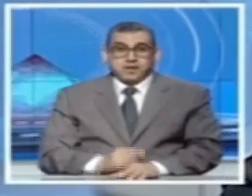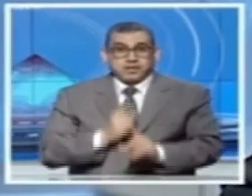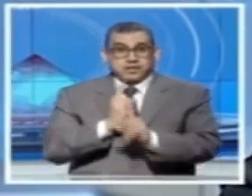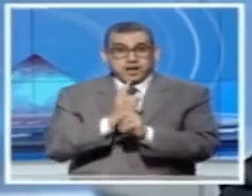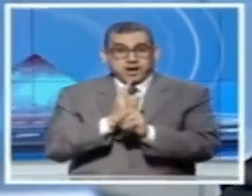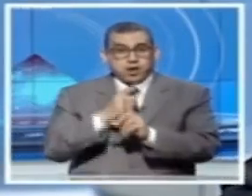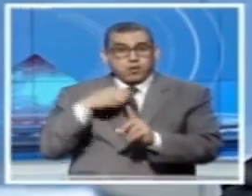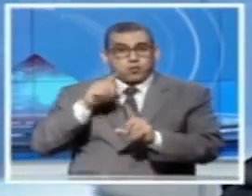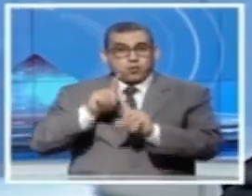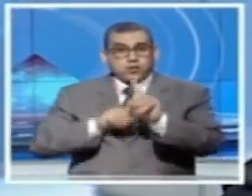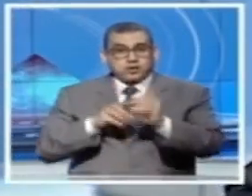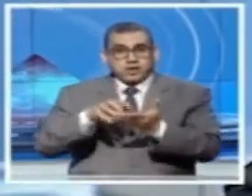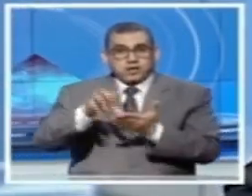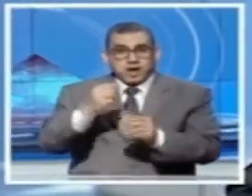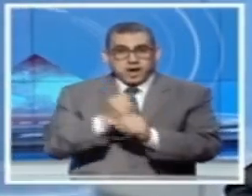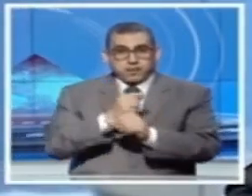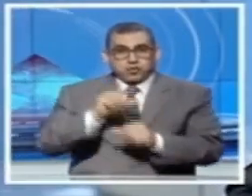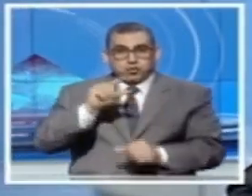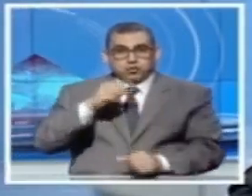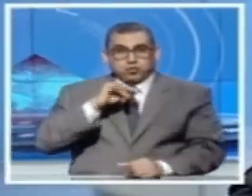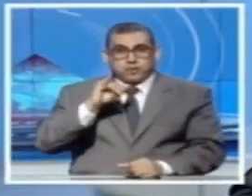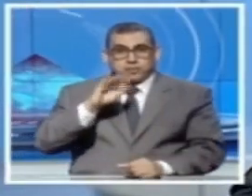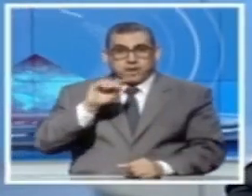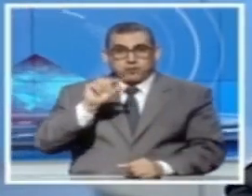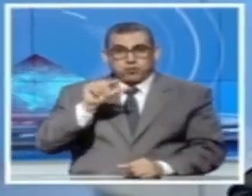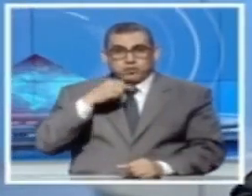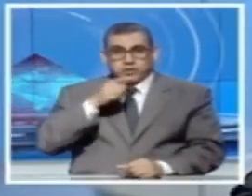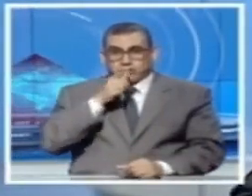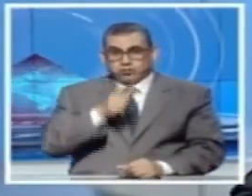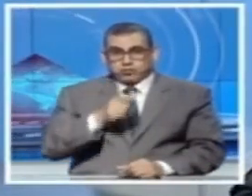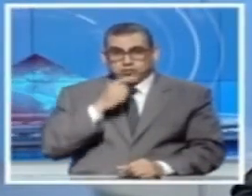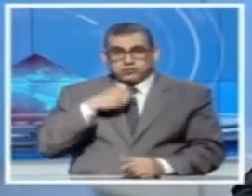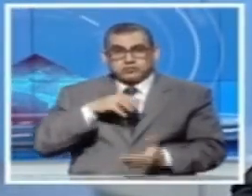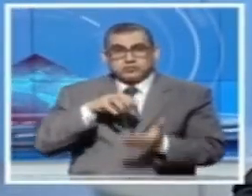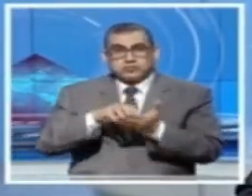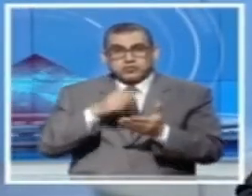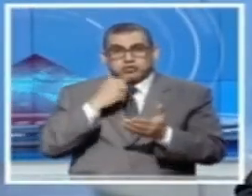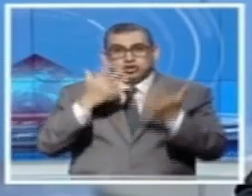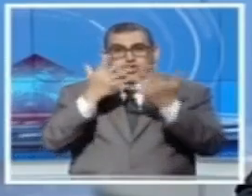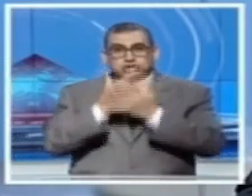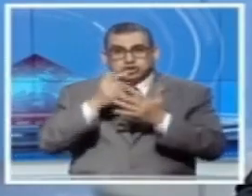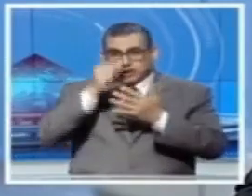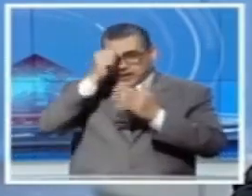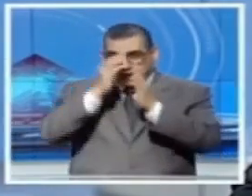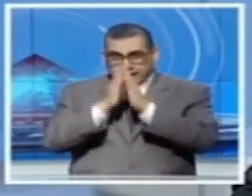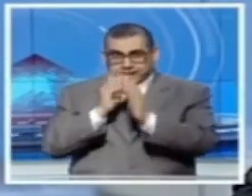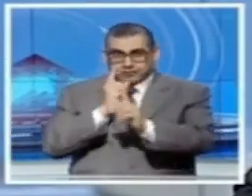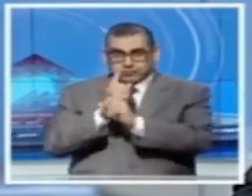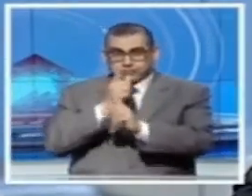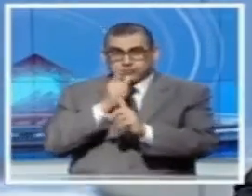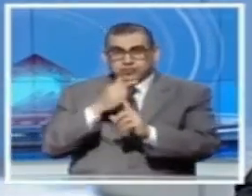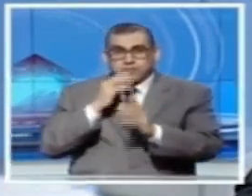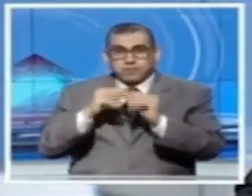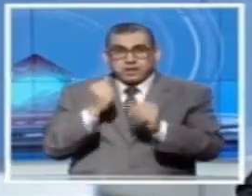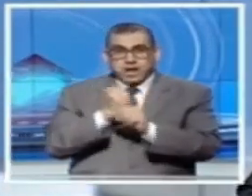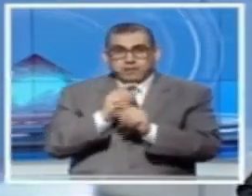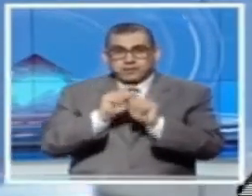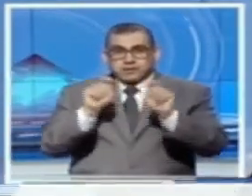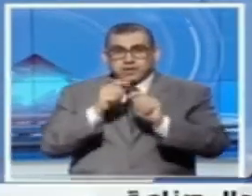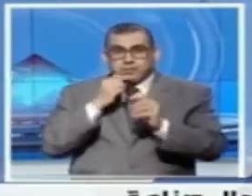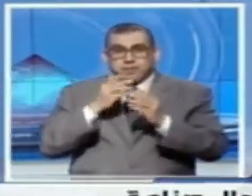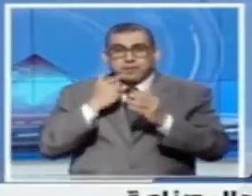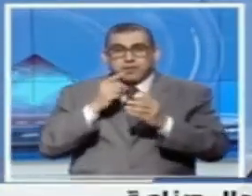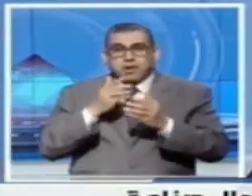التقى وزير قطاع الأعمال دكتور محمود عصمت أمانديب سيسينج رئيس إحدى الشركات الهندية الكبرى العاملة في مجال صناعة